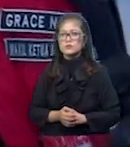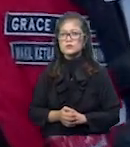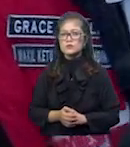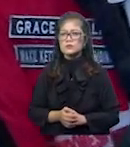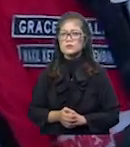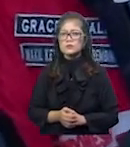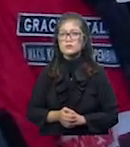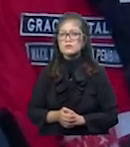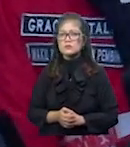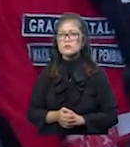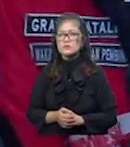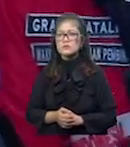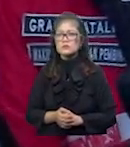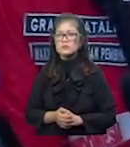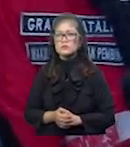Besok